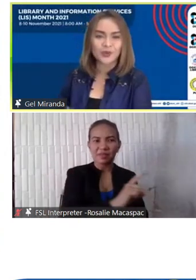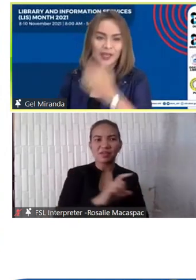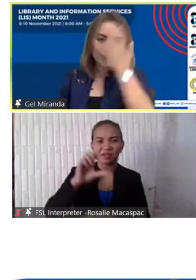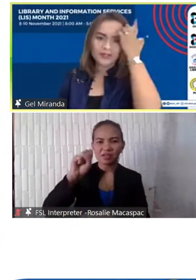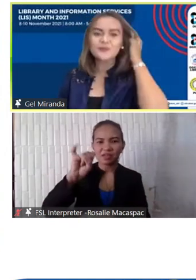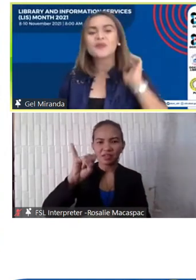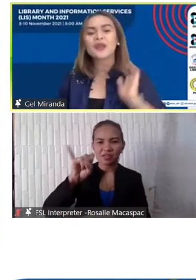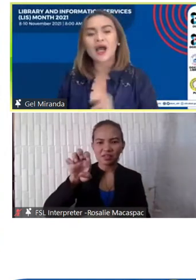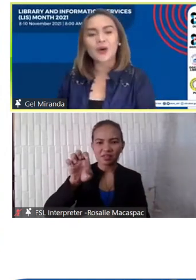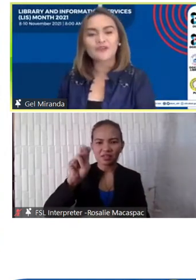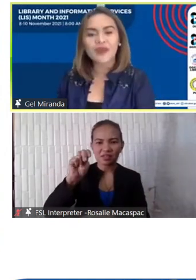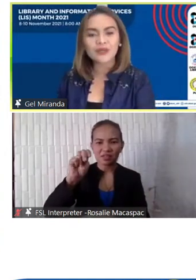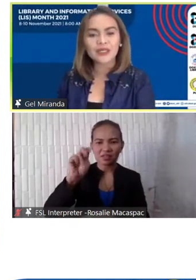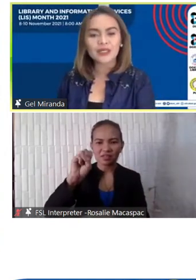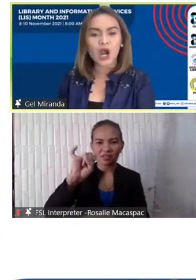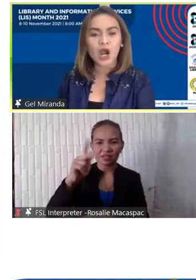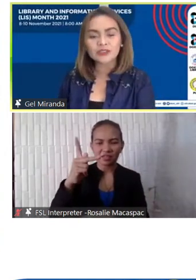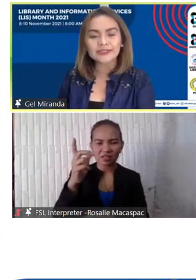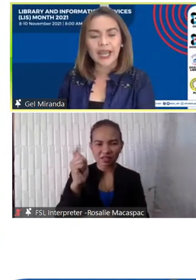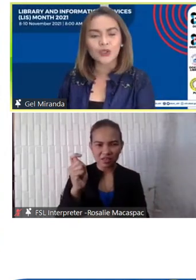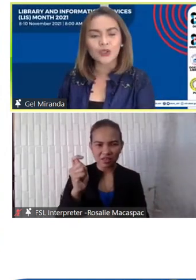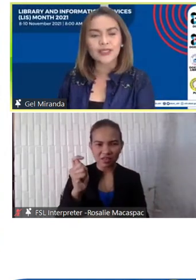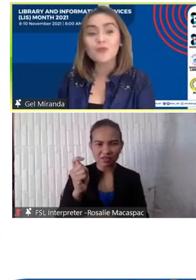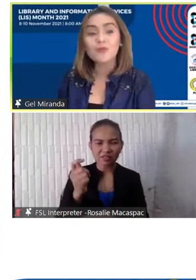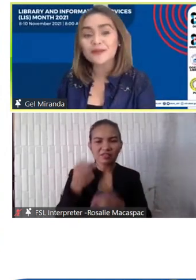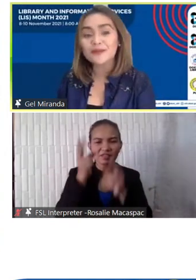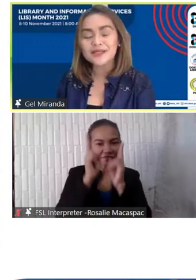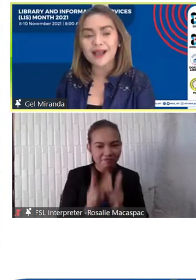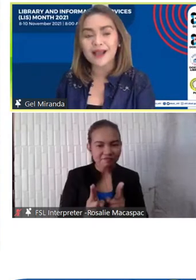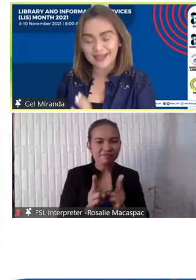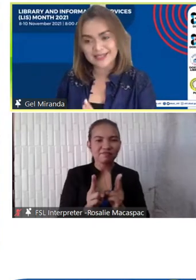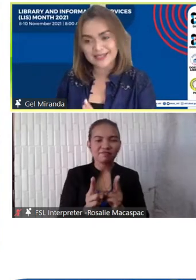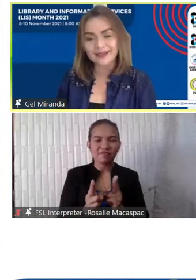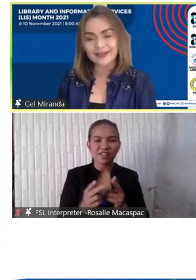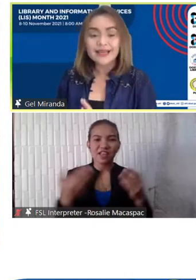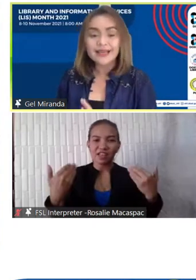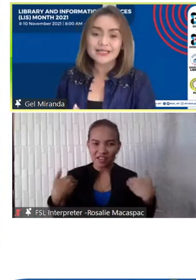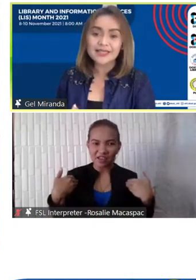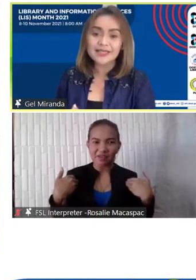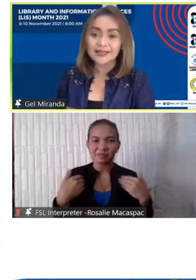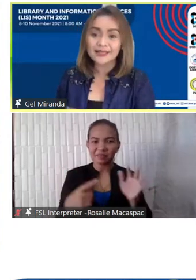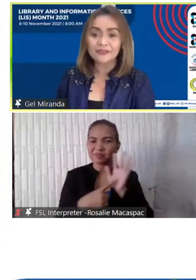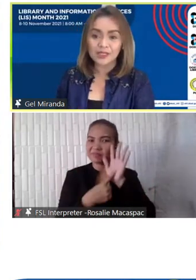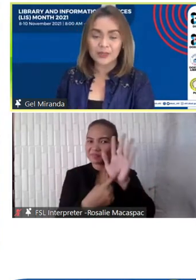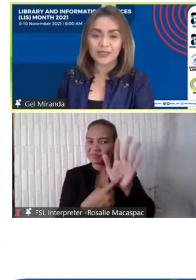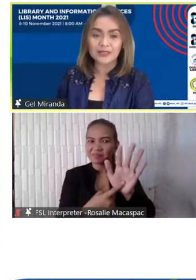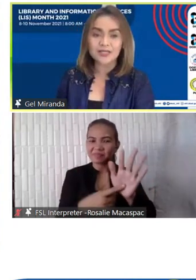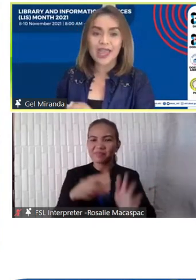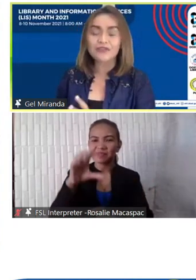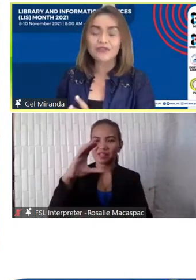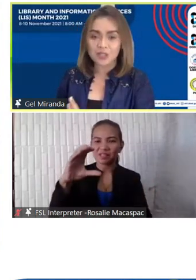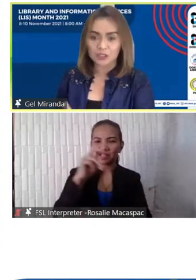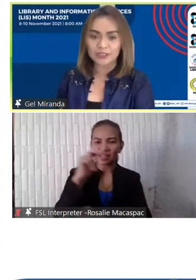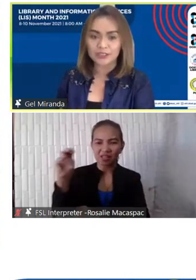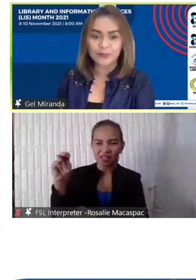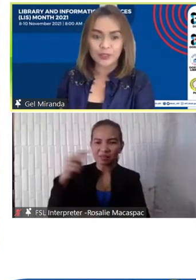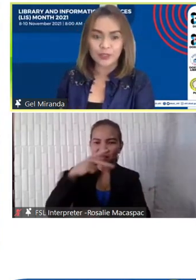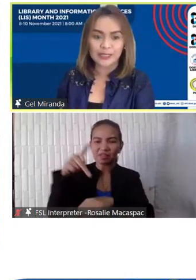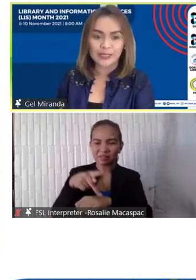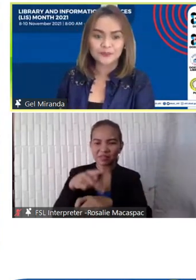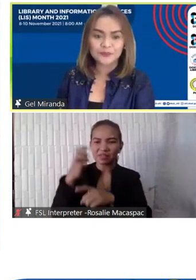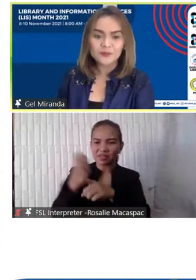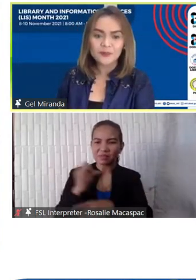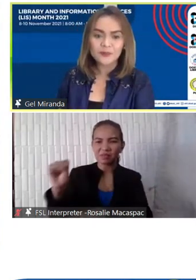CNCCAD. Ito ngayon, very honored tayo na lumalabas ang CNCCAD sa CNN Philippines. Every Saturday po